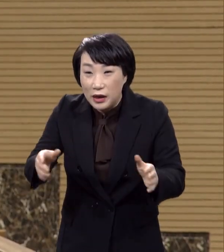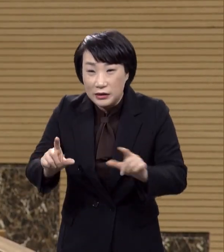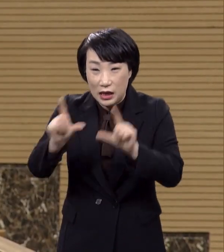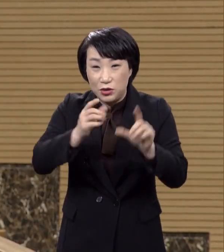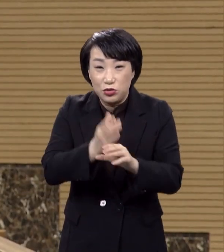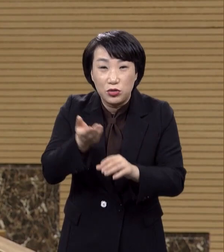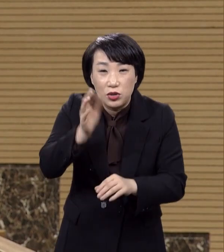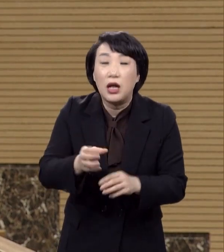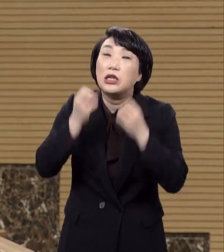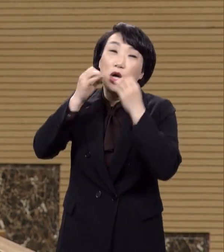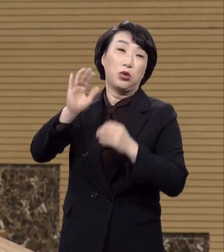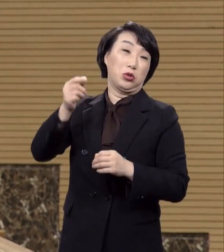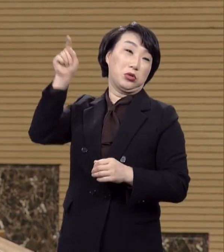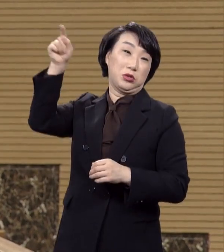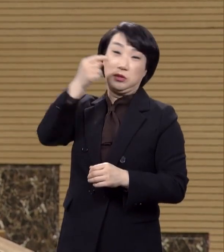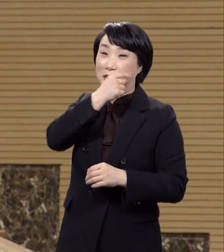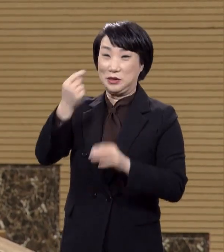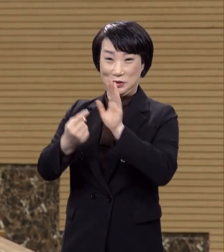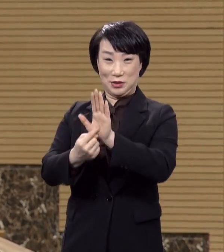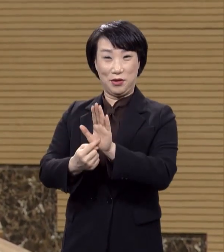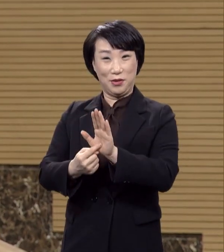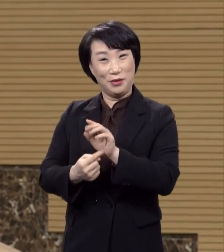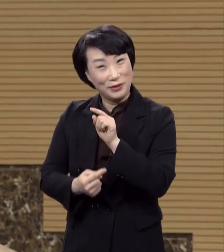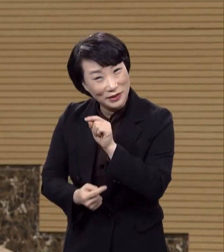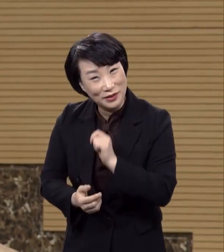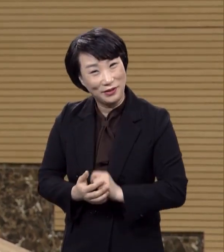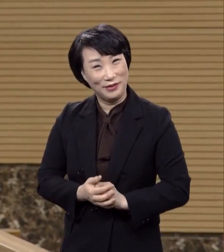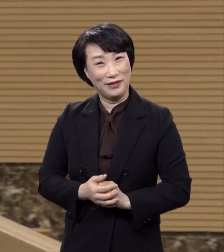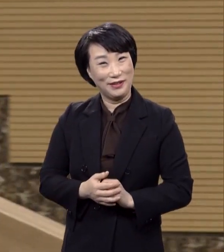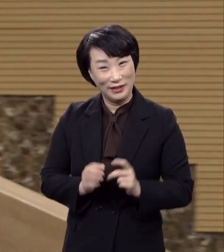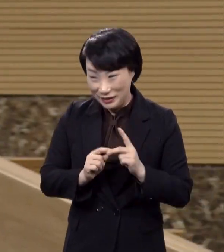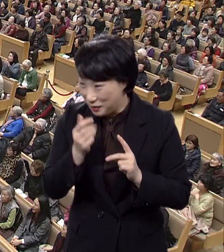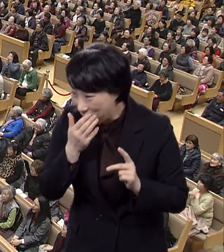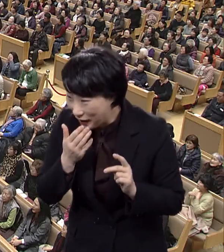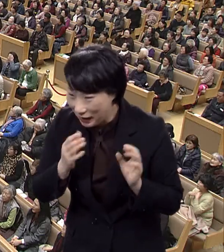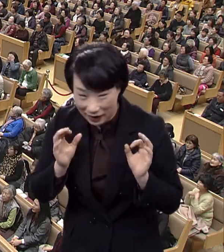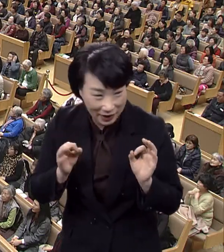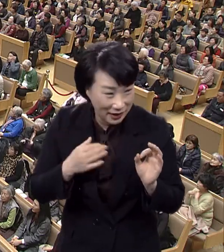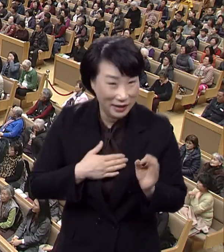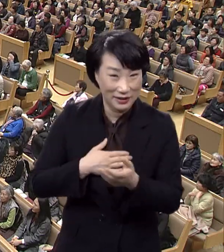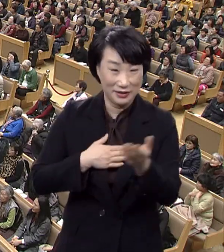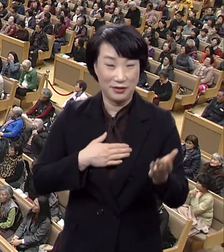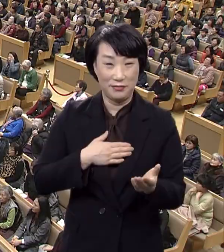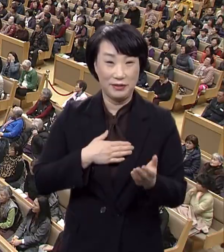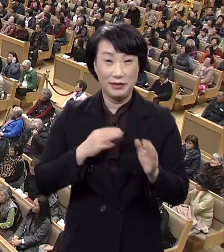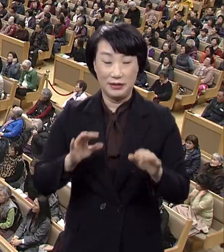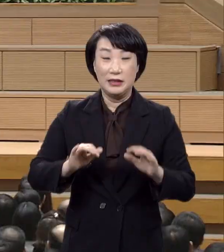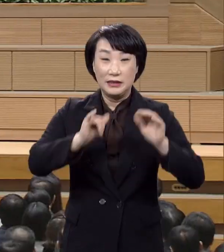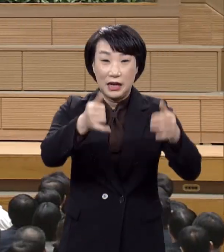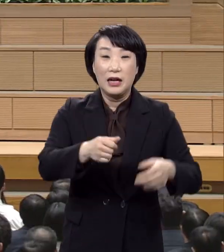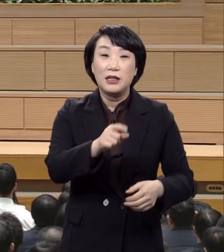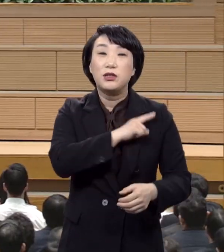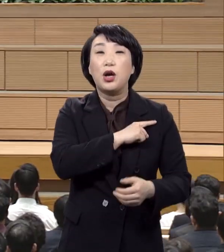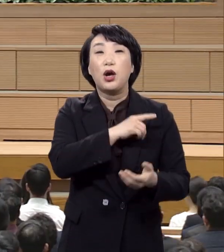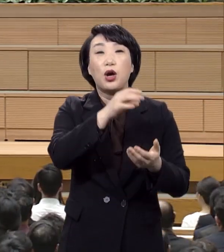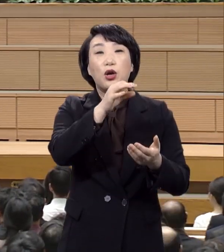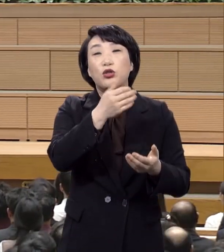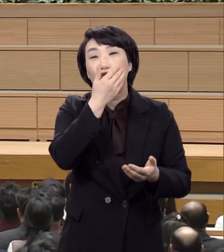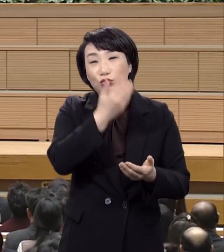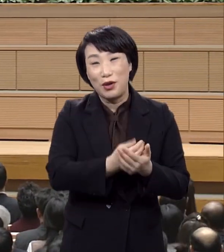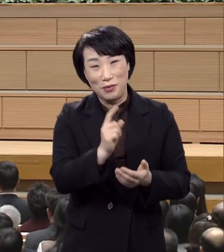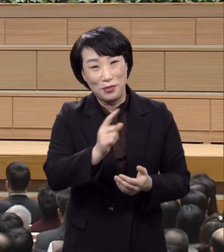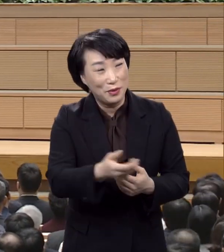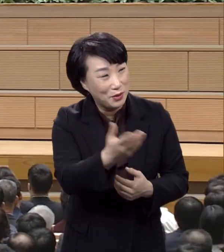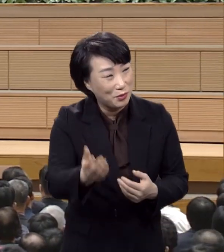있으나 새 것이 됐다는 증거입니다. 이해가 됩니까? 근데 세상의 가장 가치가 뭐냐 이